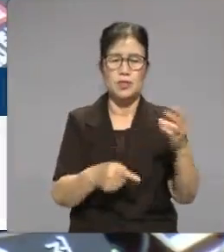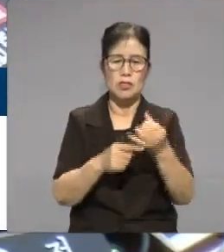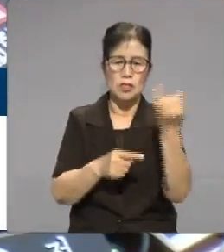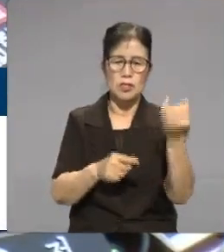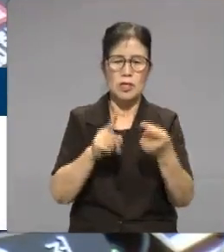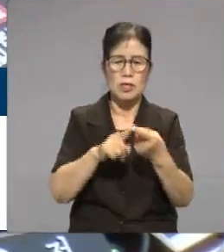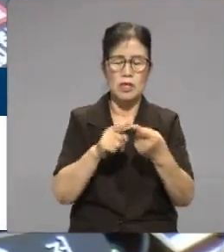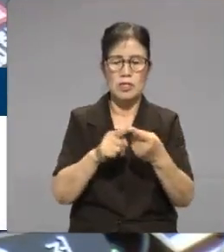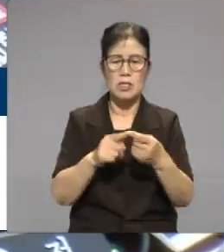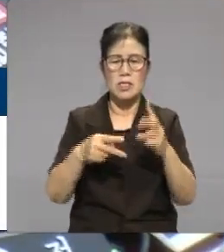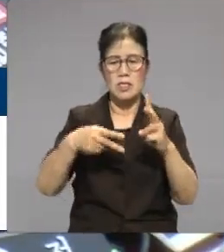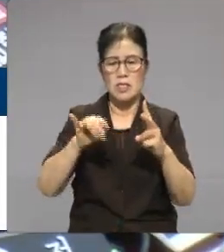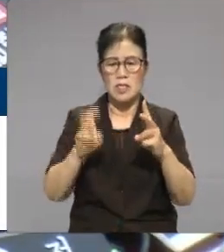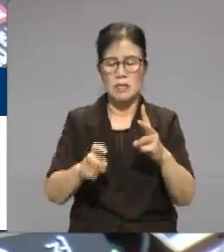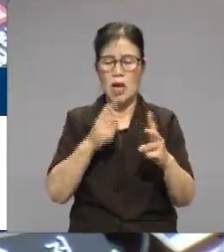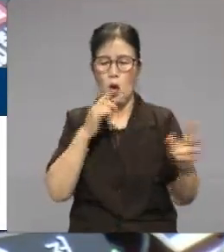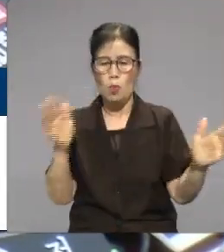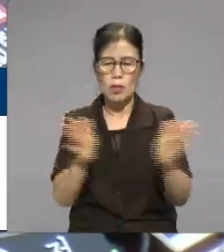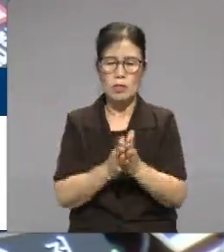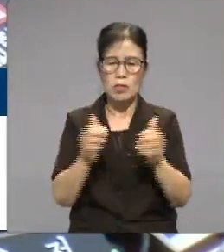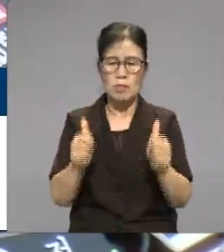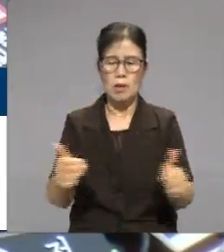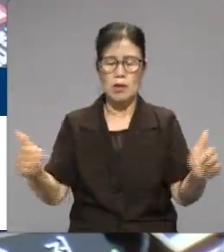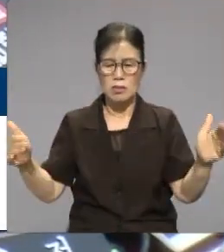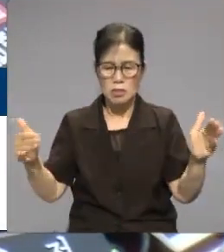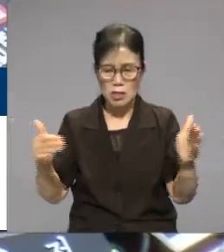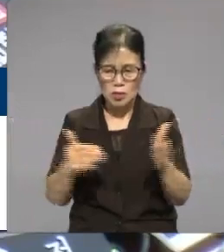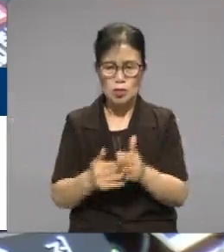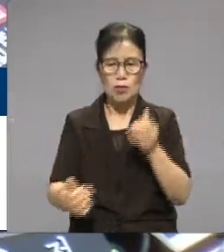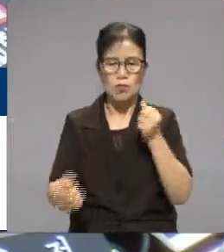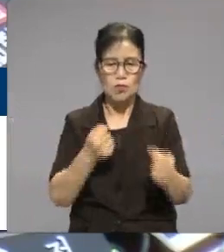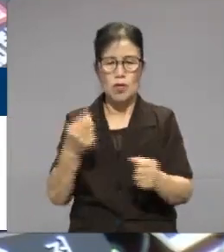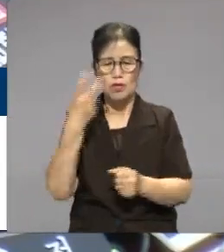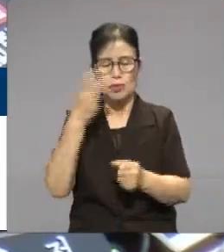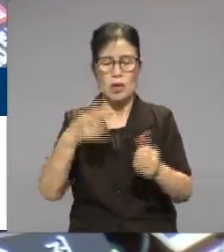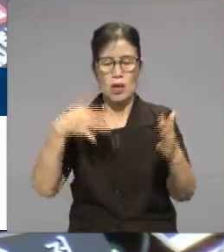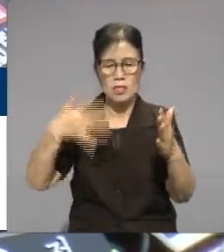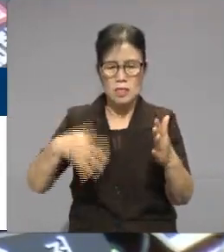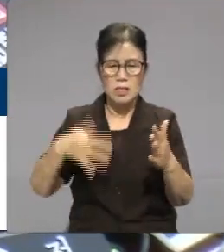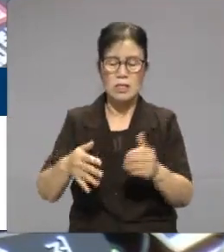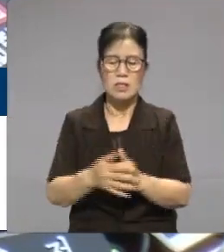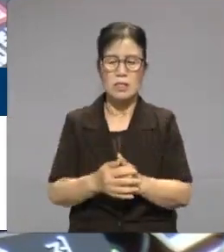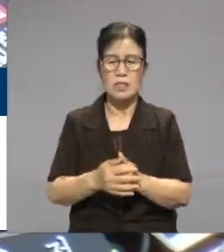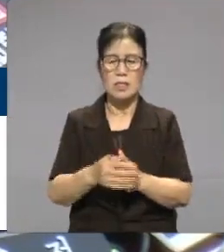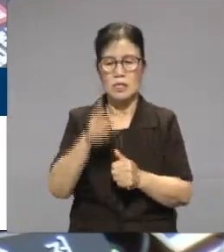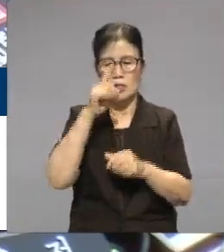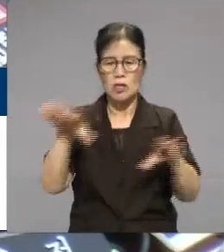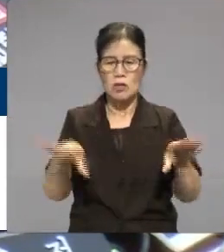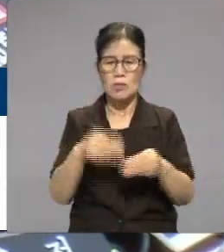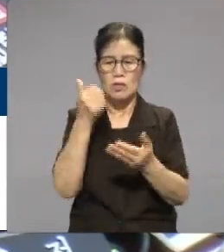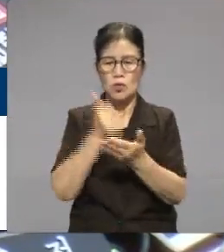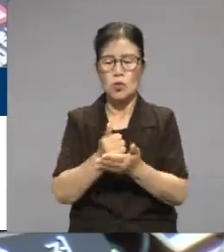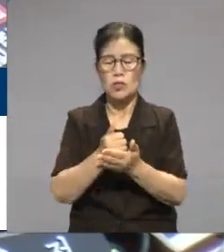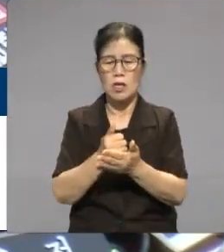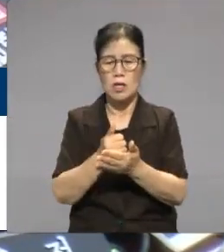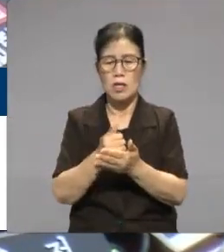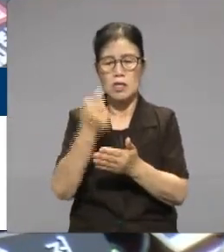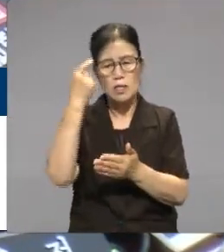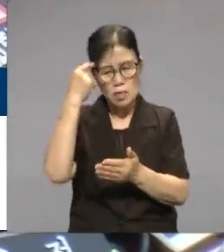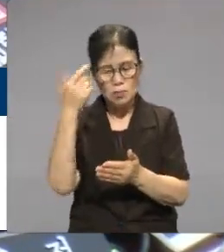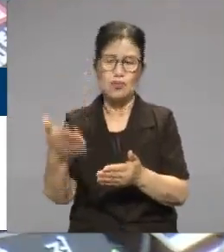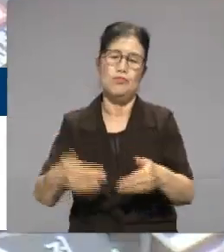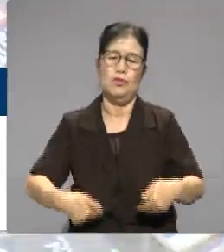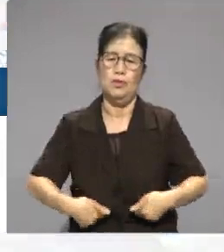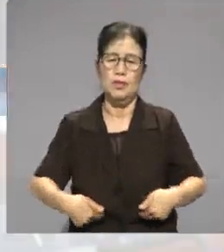대해서 항소심 공범들의 재판이 끝나고 있는데도 주사를 제대로 하지 않고 있습니다 이원석 검찰총장에게